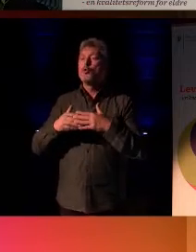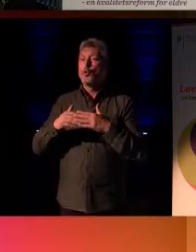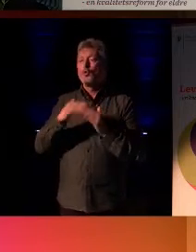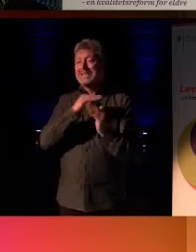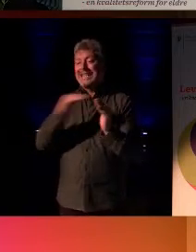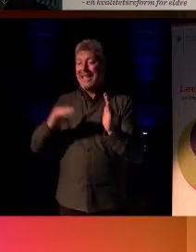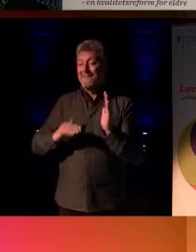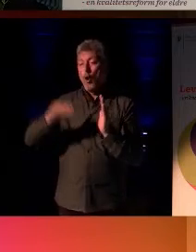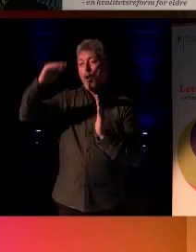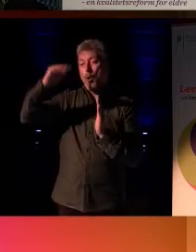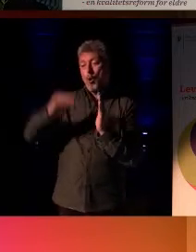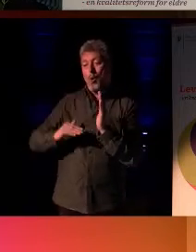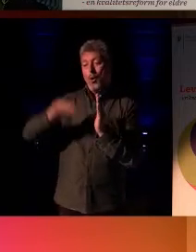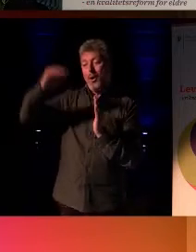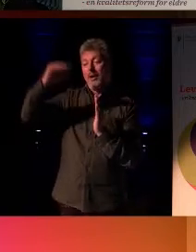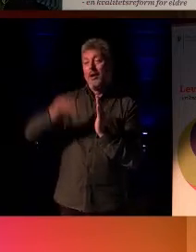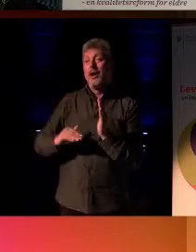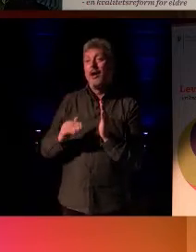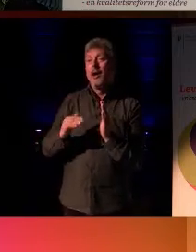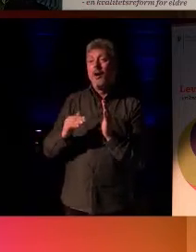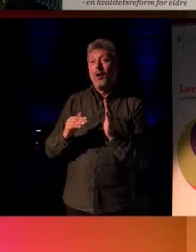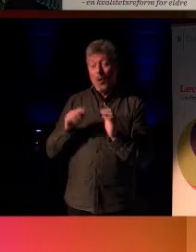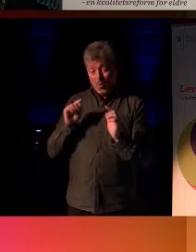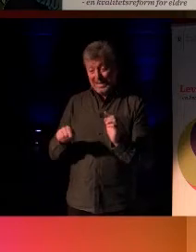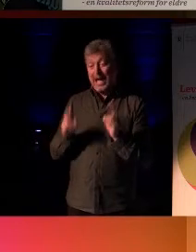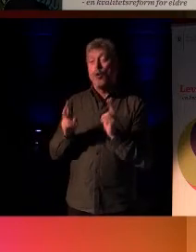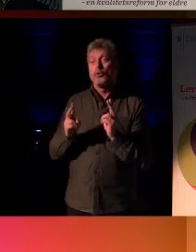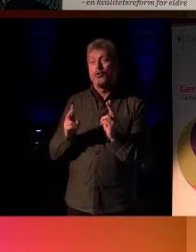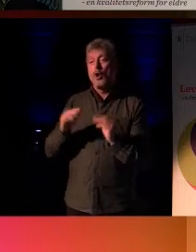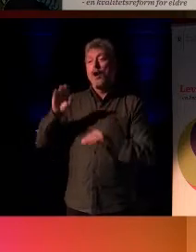tillegg varierer funksjonsnivået over tid.